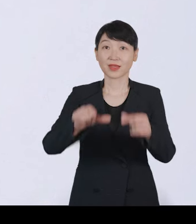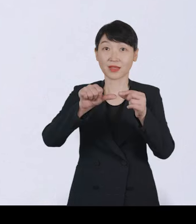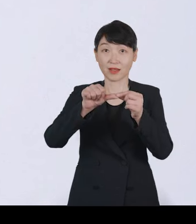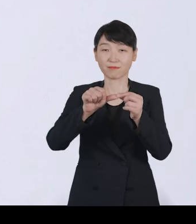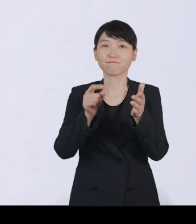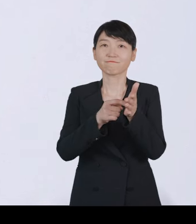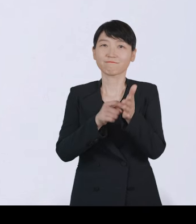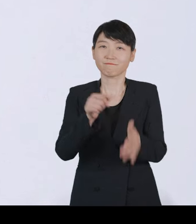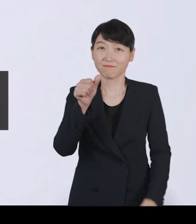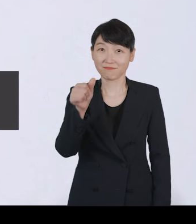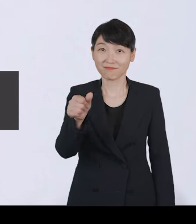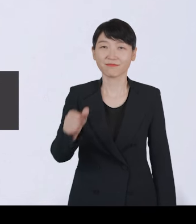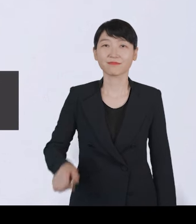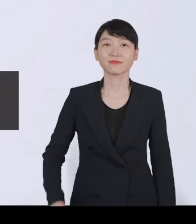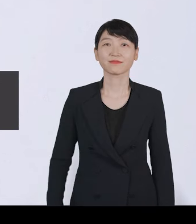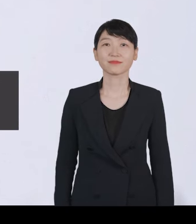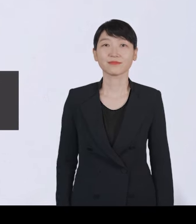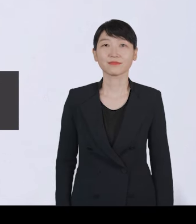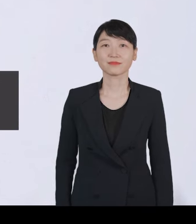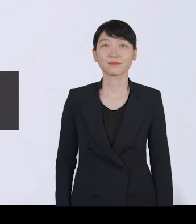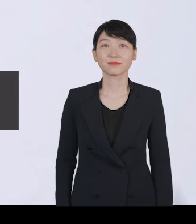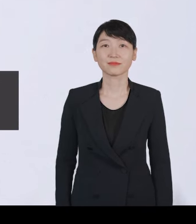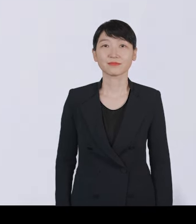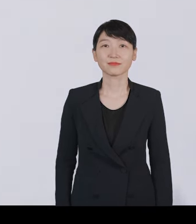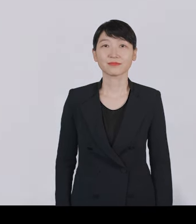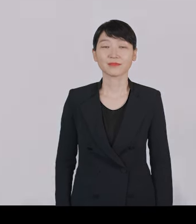다음은 응급벨에 대해 설명드리겠습니다.